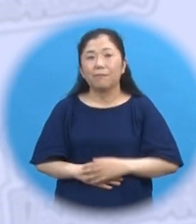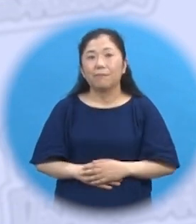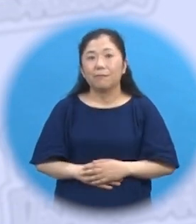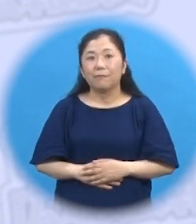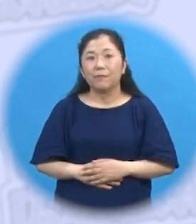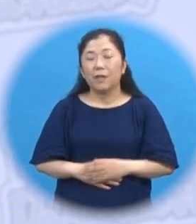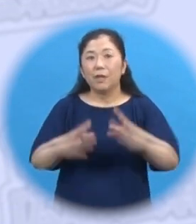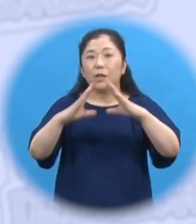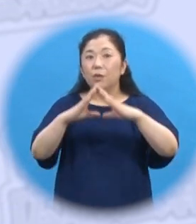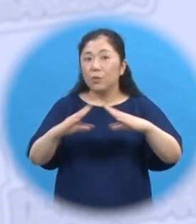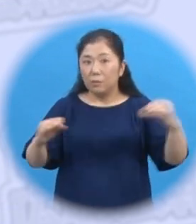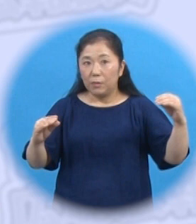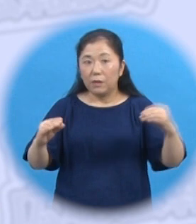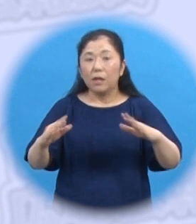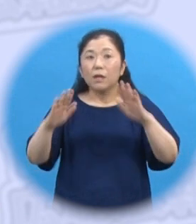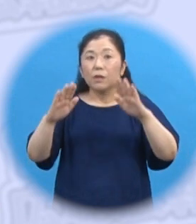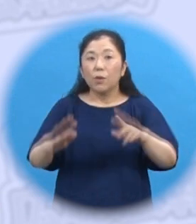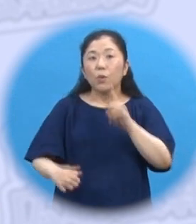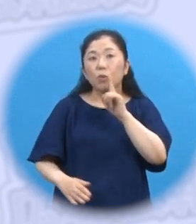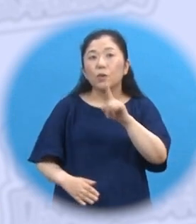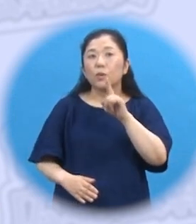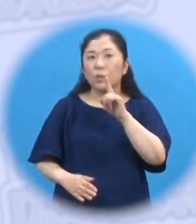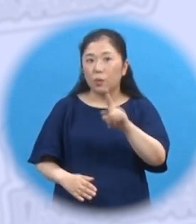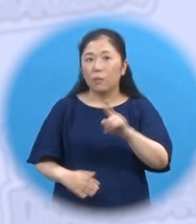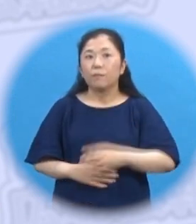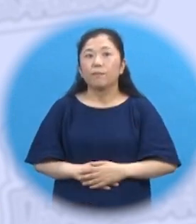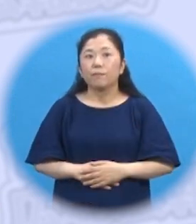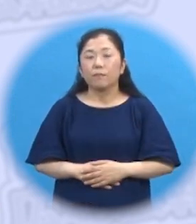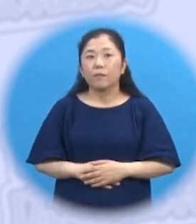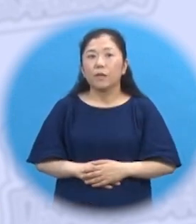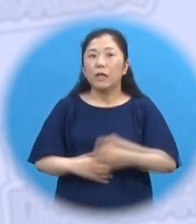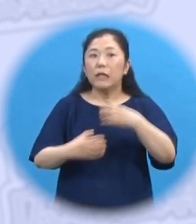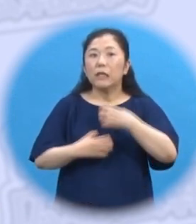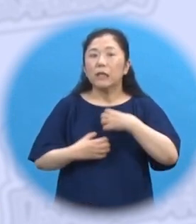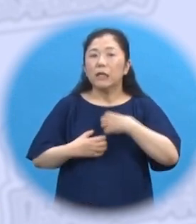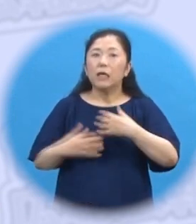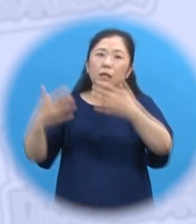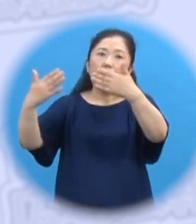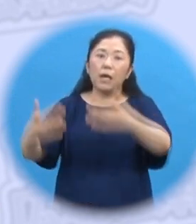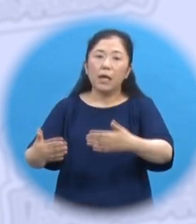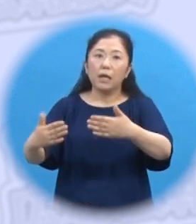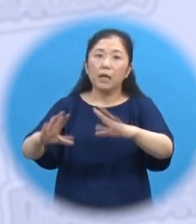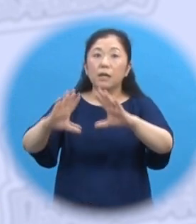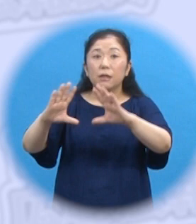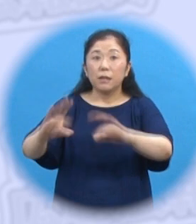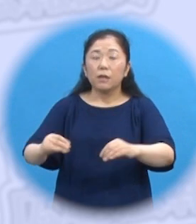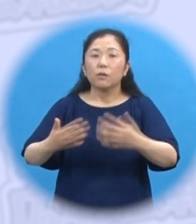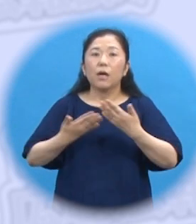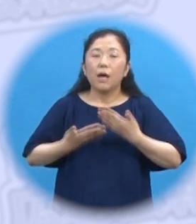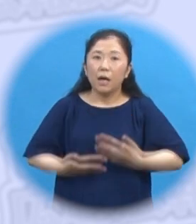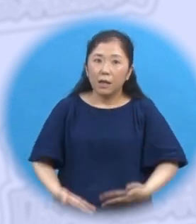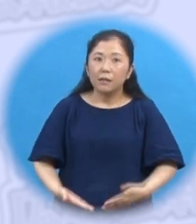それではジッピーから今日の一言。危険な塀、撤去で安心、